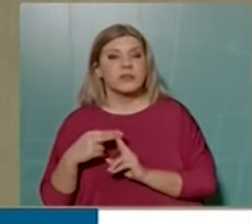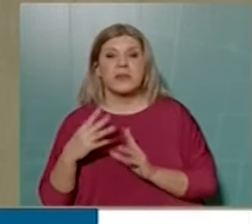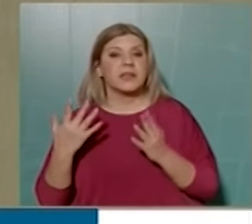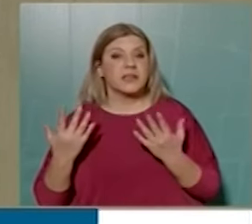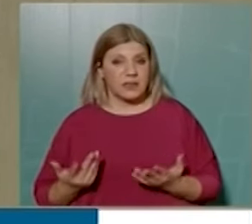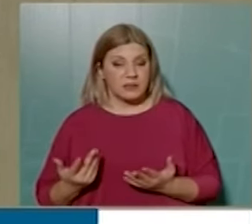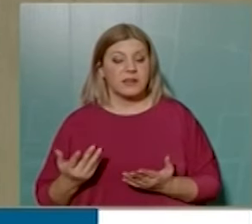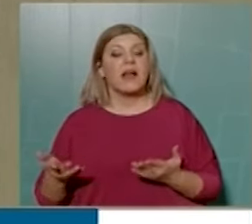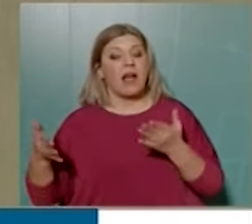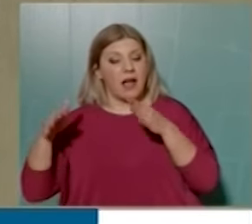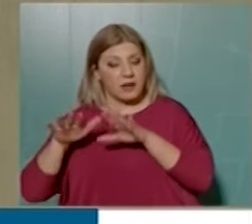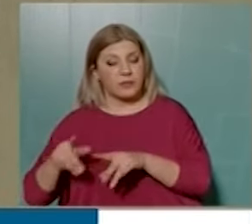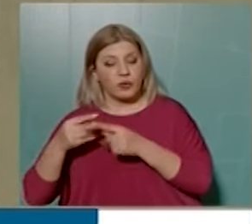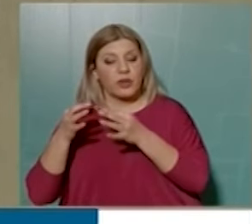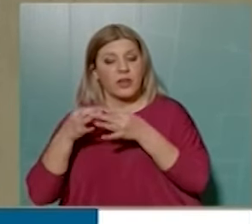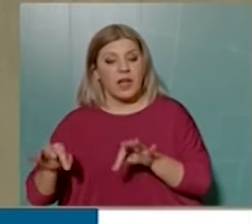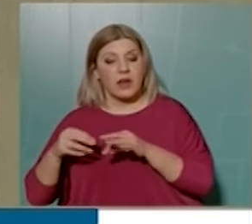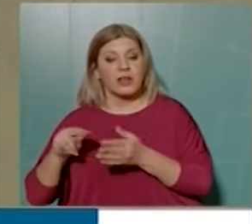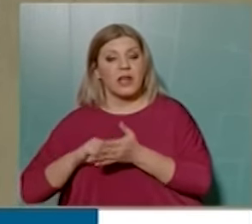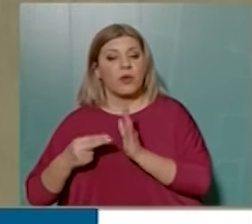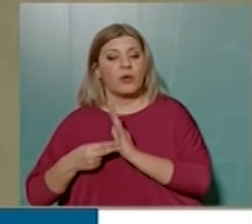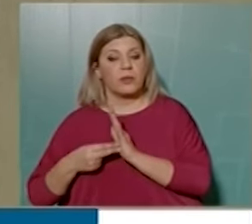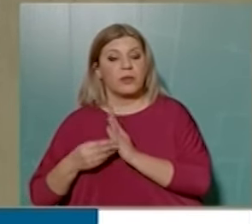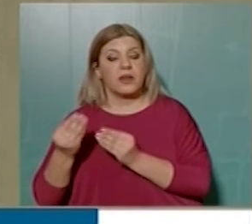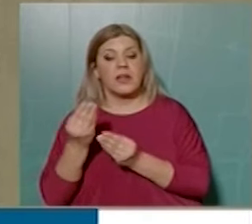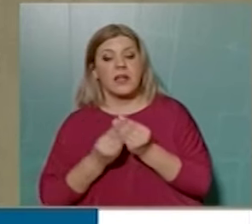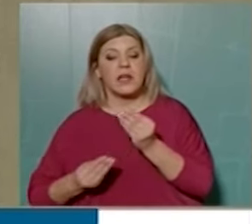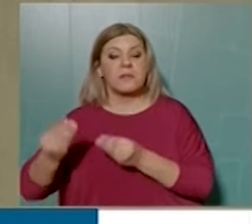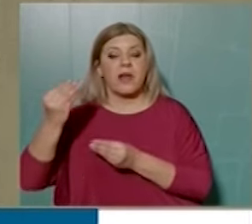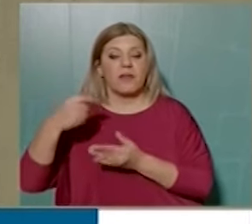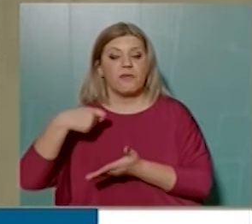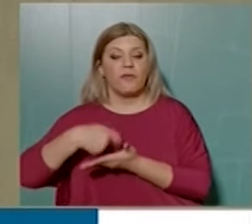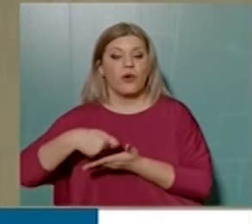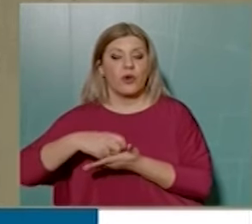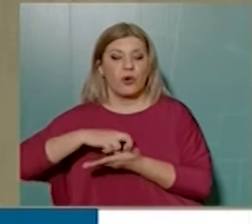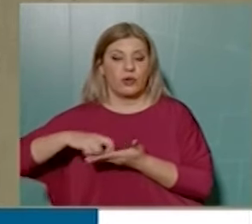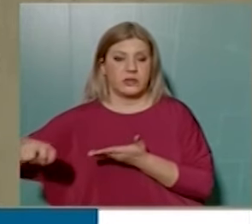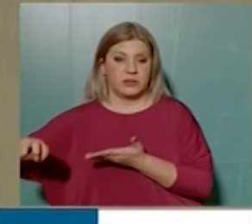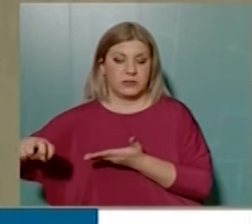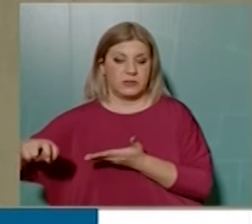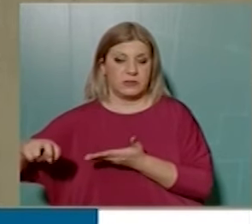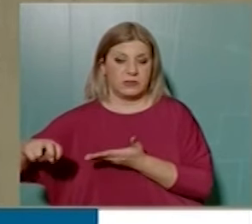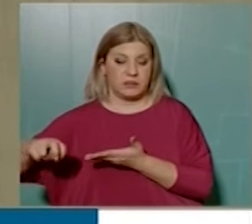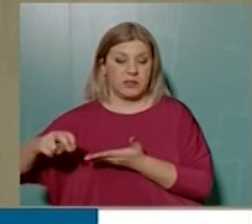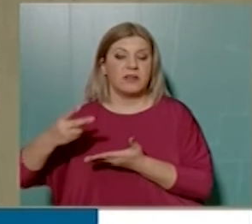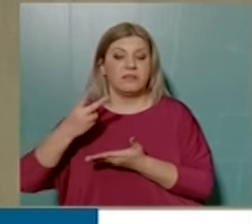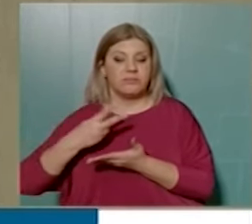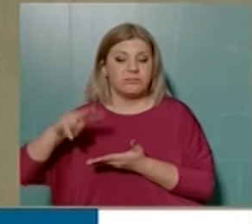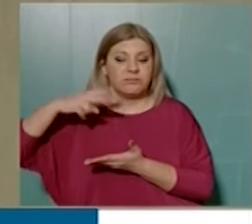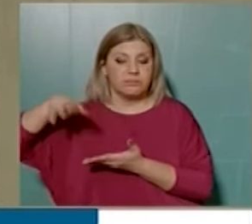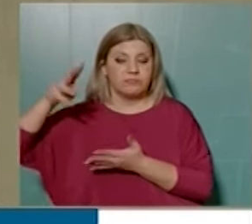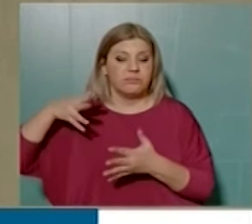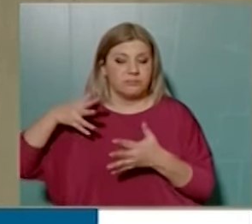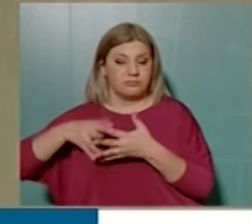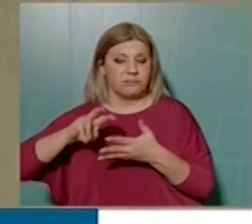καλείται να καλύψει αυτό το κενό στα οικονομικά με την υπερφορολόγηση των λαϊκών στρωμάτων με διαρκή αύξηση ανταποδοτικότητας των